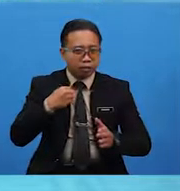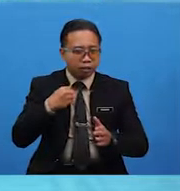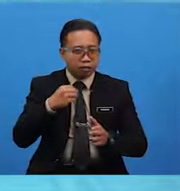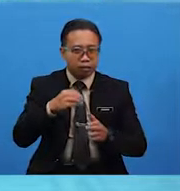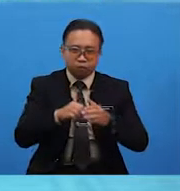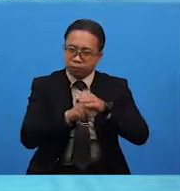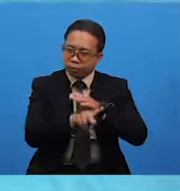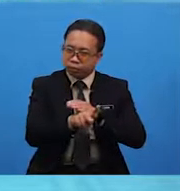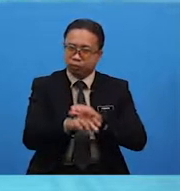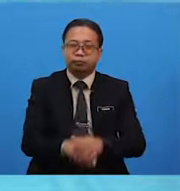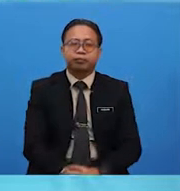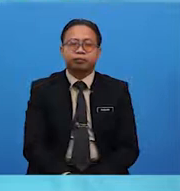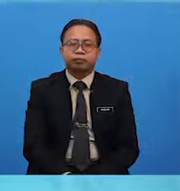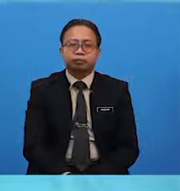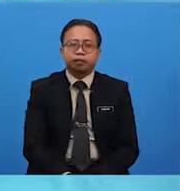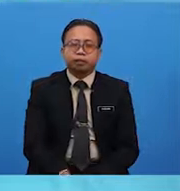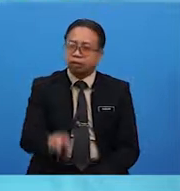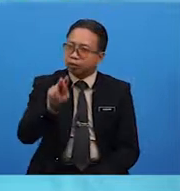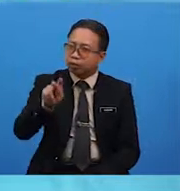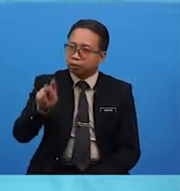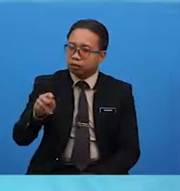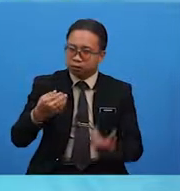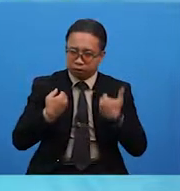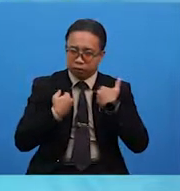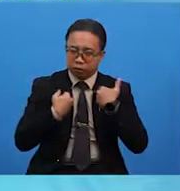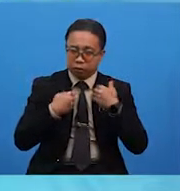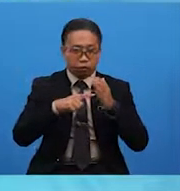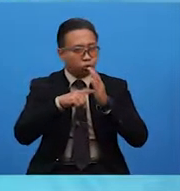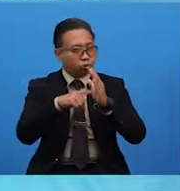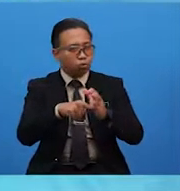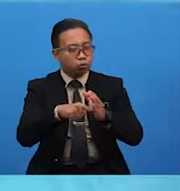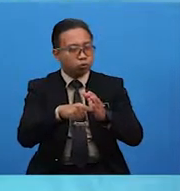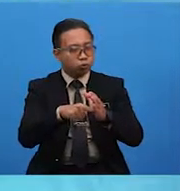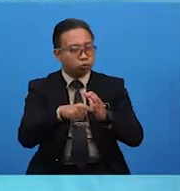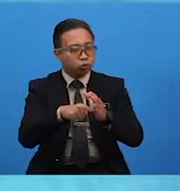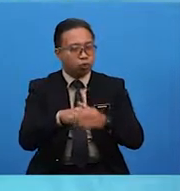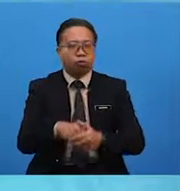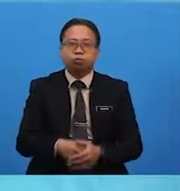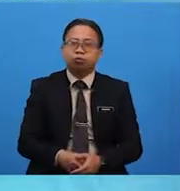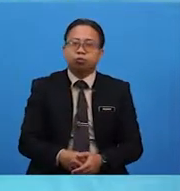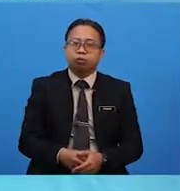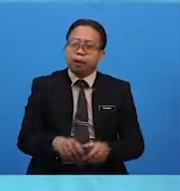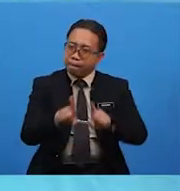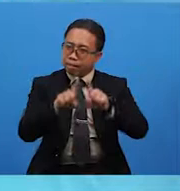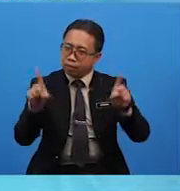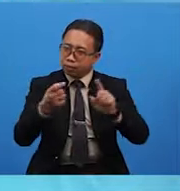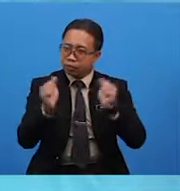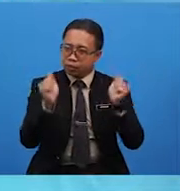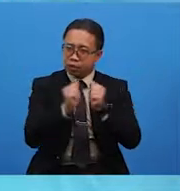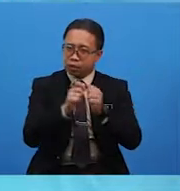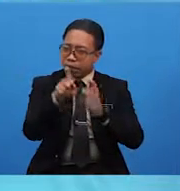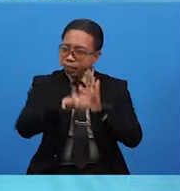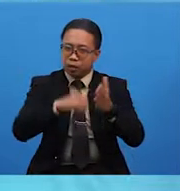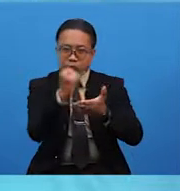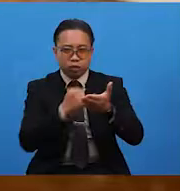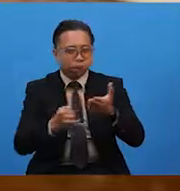Sutra sharing dana pasti pelajar-pelajar karya-karya beliau ini Ajeng Titi tersendiri yang berbeza dengan pelukis